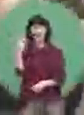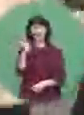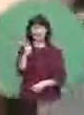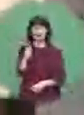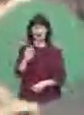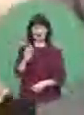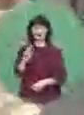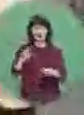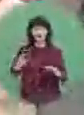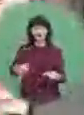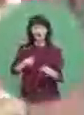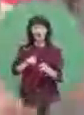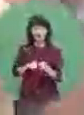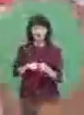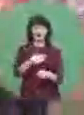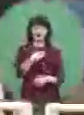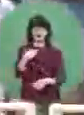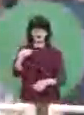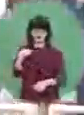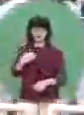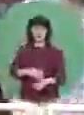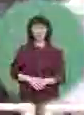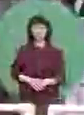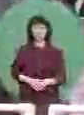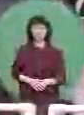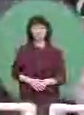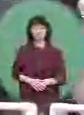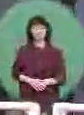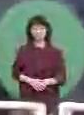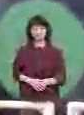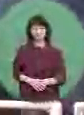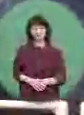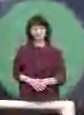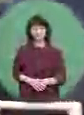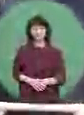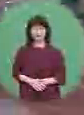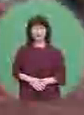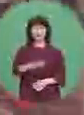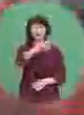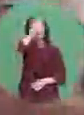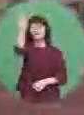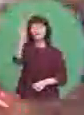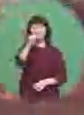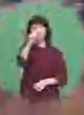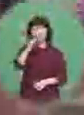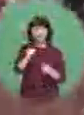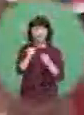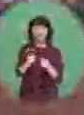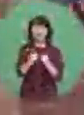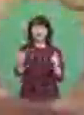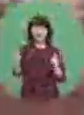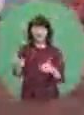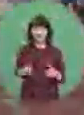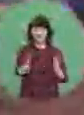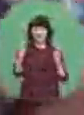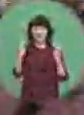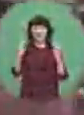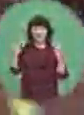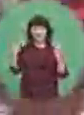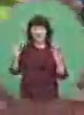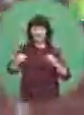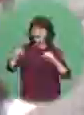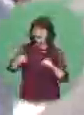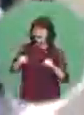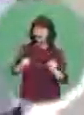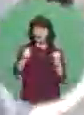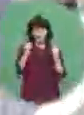声出し応援が可能になりましたランナーたちは青空のもと沿道からの応援